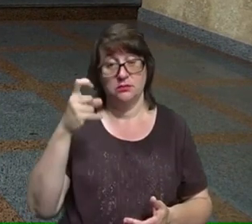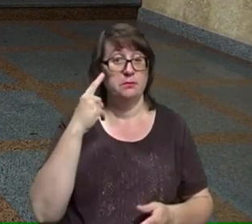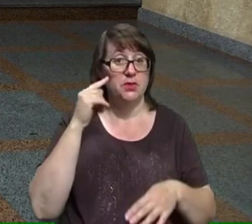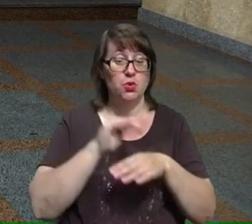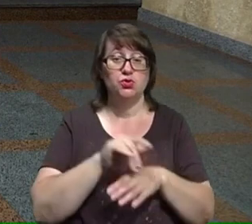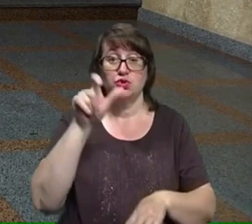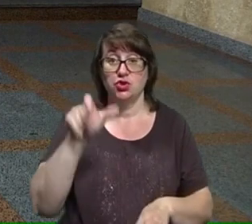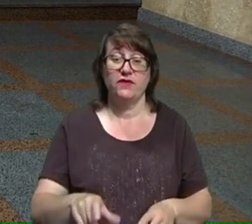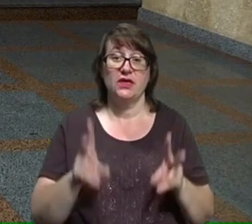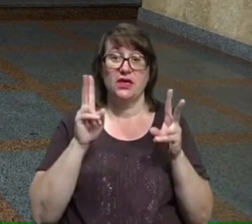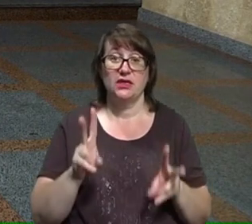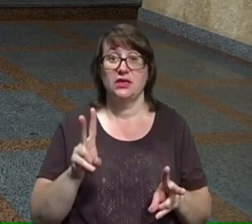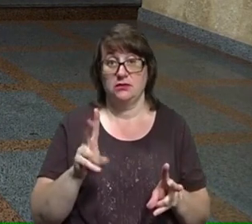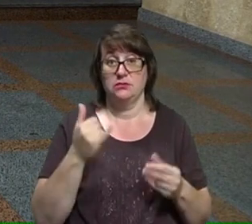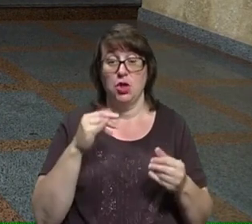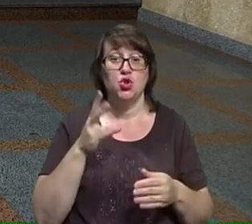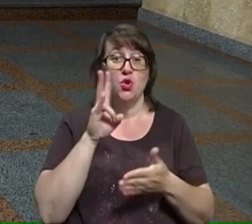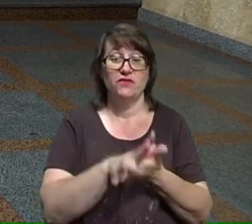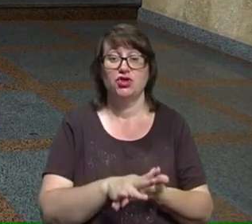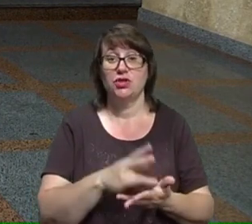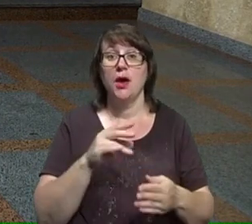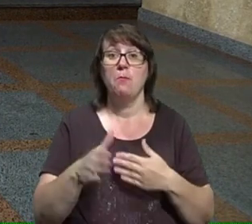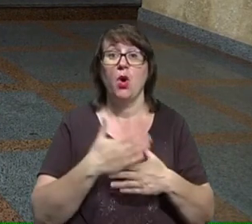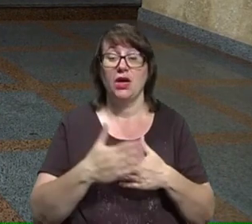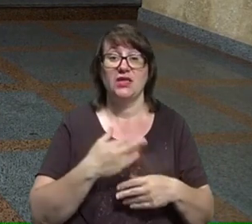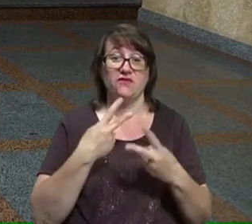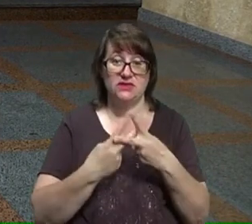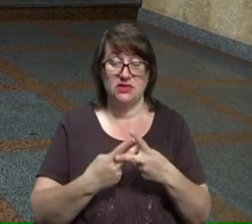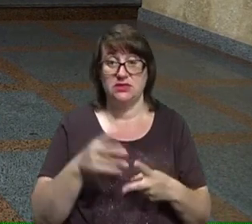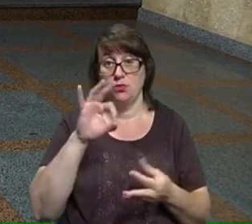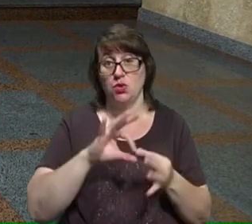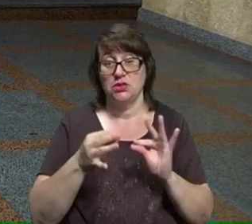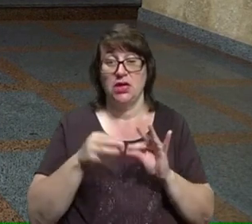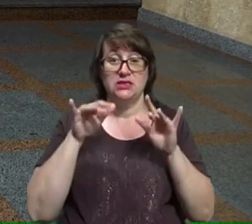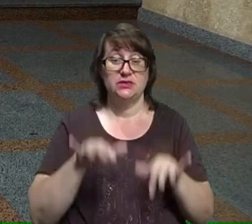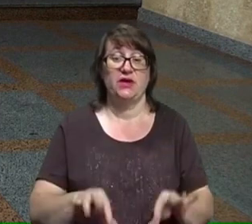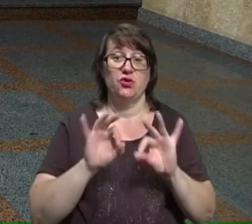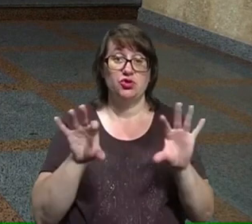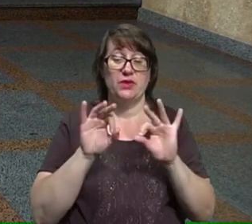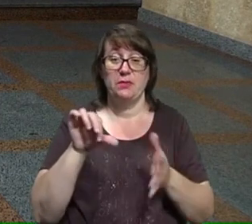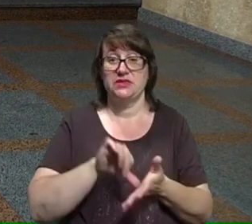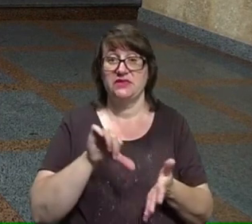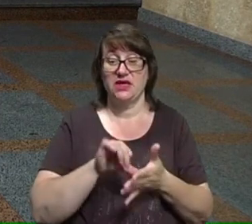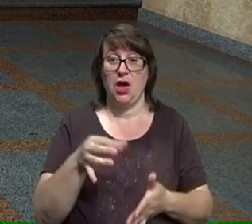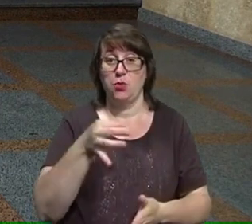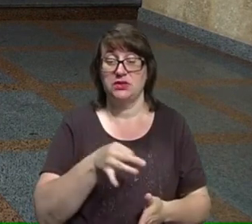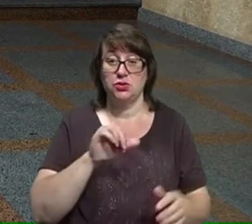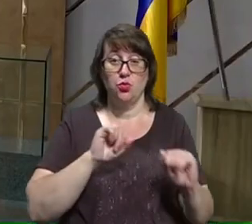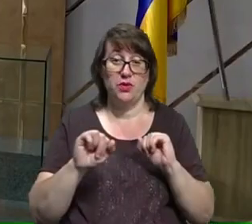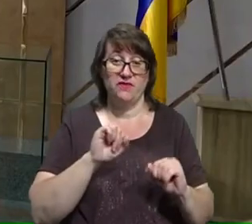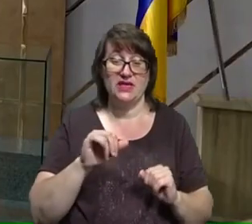який відбуває довічне покарання у в'язниці. Про деталі справи розповіла представниця обласного управління Ірина